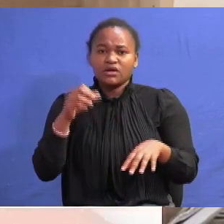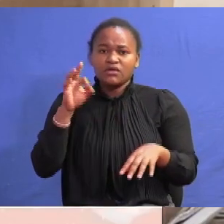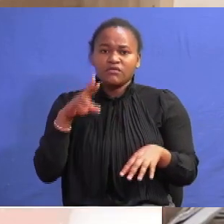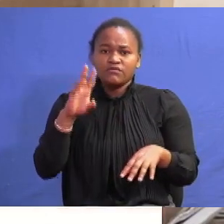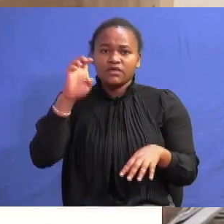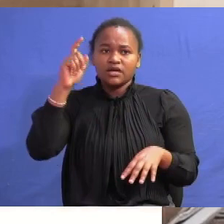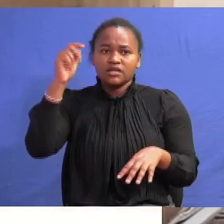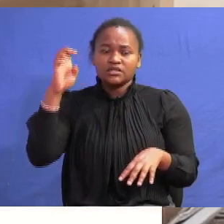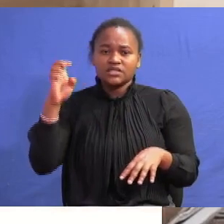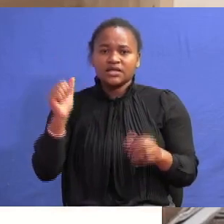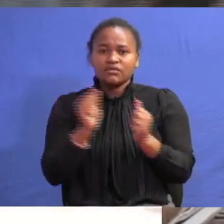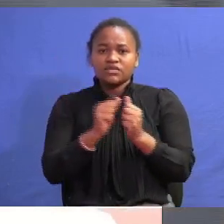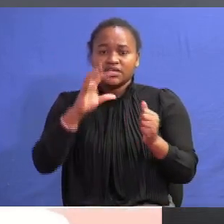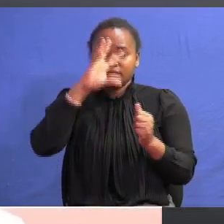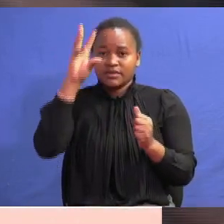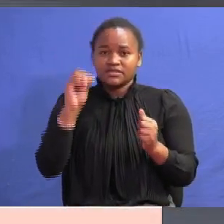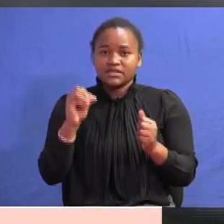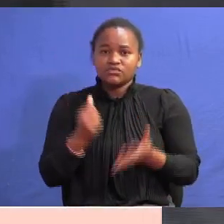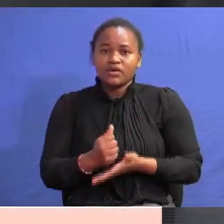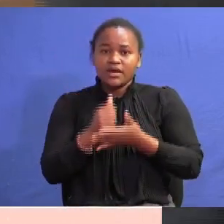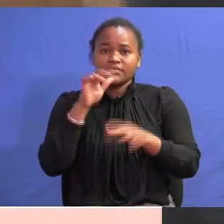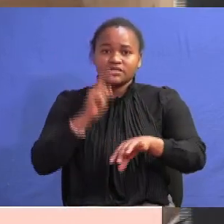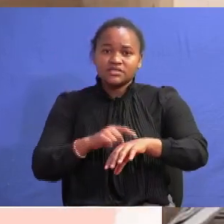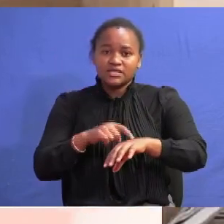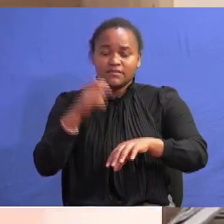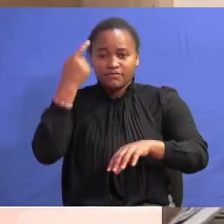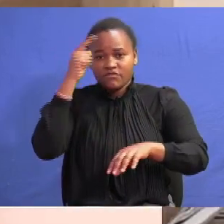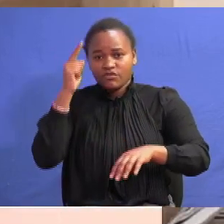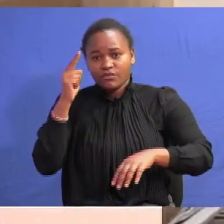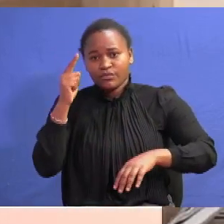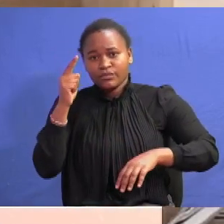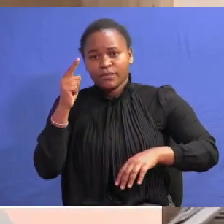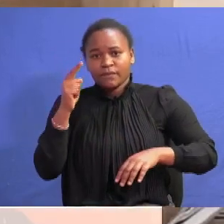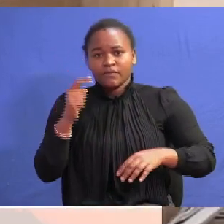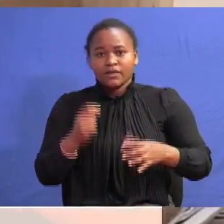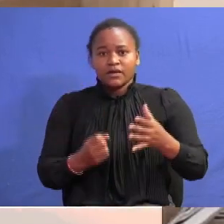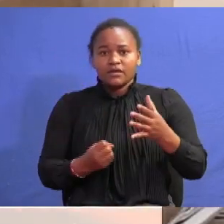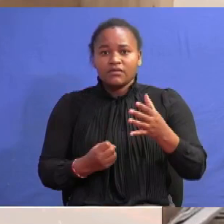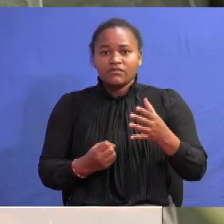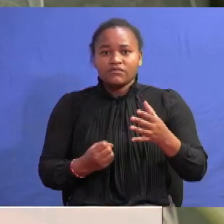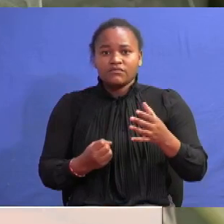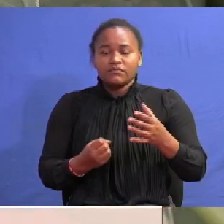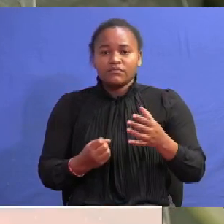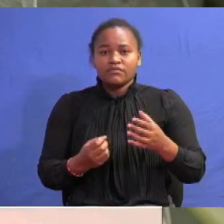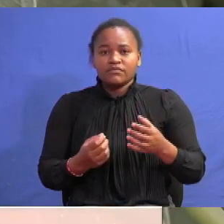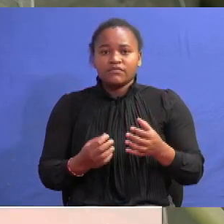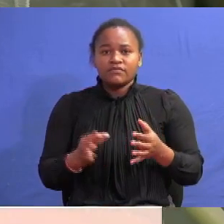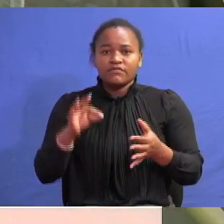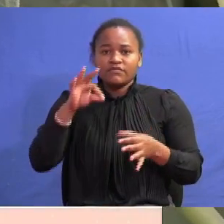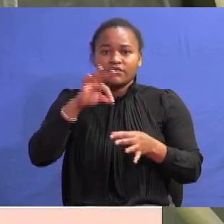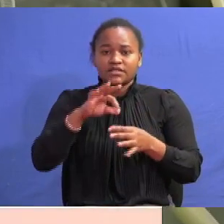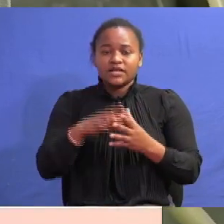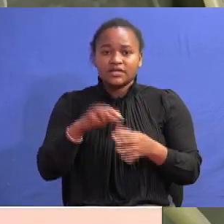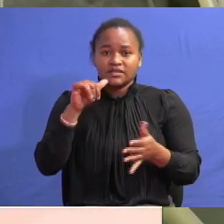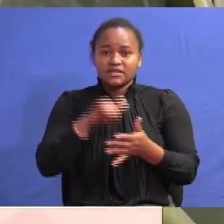unaiweka 10% pia ndio isaidie wakati wa ndiyo isaidie ile wakati wa cross pollination. Kilimo cha parachichi